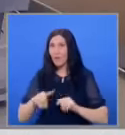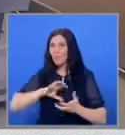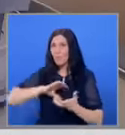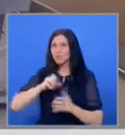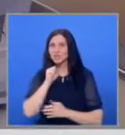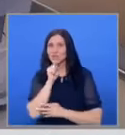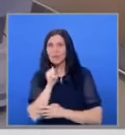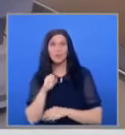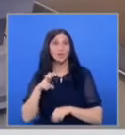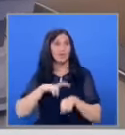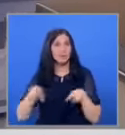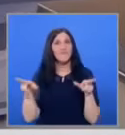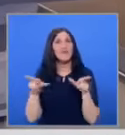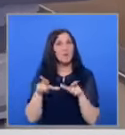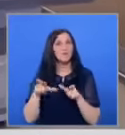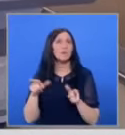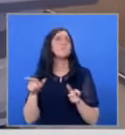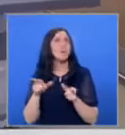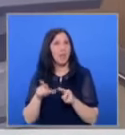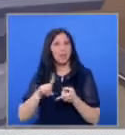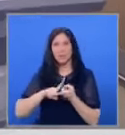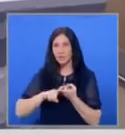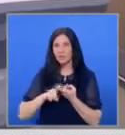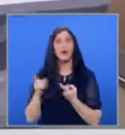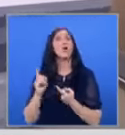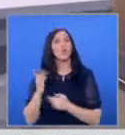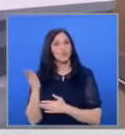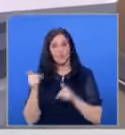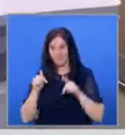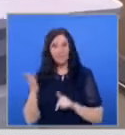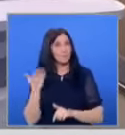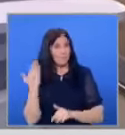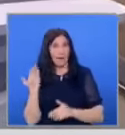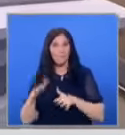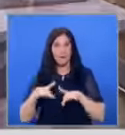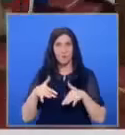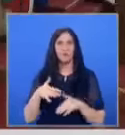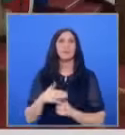ни репортери. Деси Маркова и Милена Кирова бяха днес в парламента. Първо към Деси.